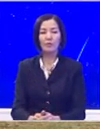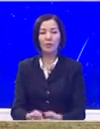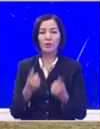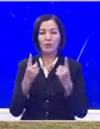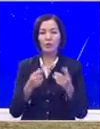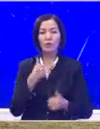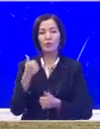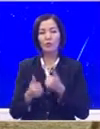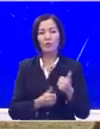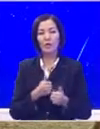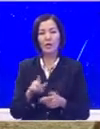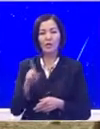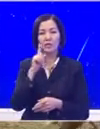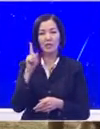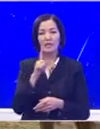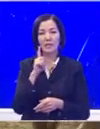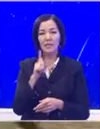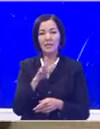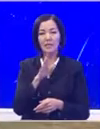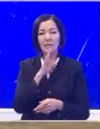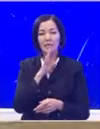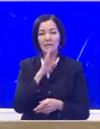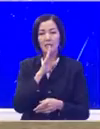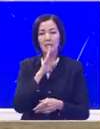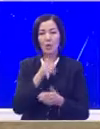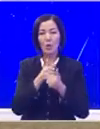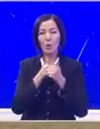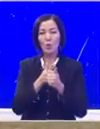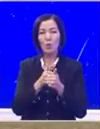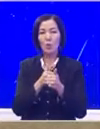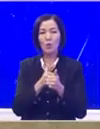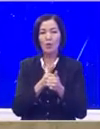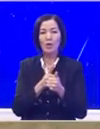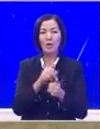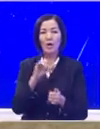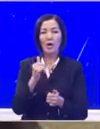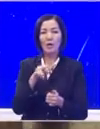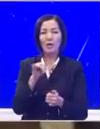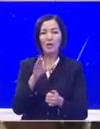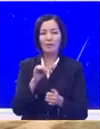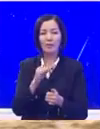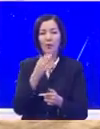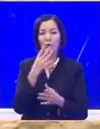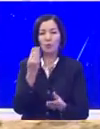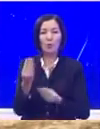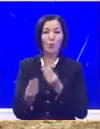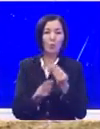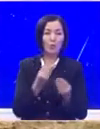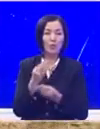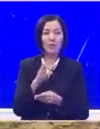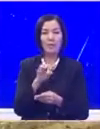Дүбірлі додада әрегідік жастар жағы қыз қуарға шықса, апай төс азаматтар ат үстінде аударысып, күш байқасты, теңге де